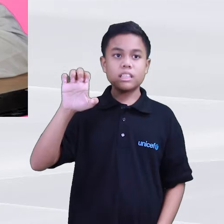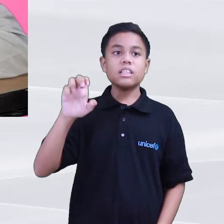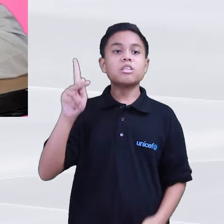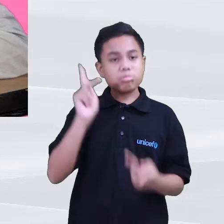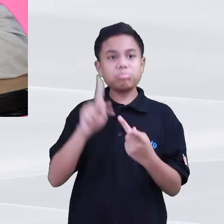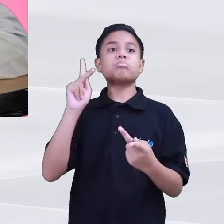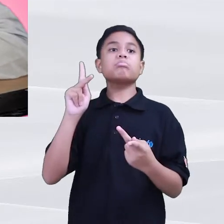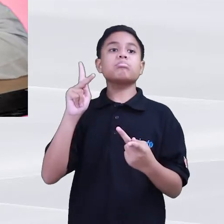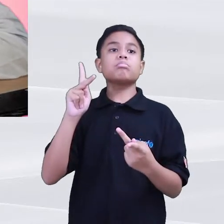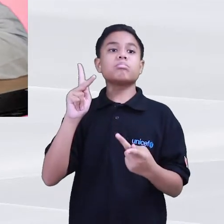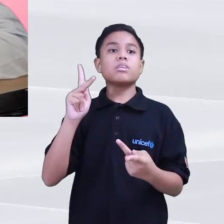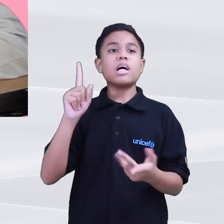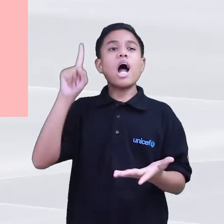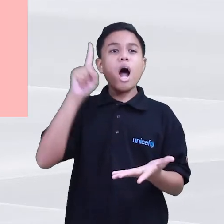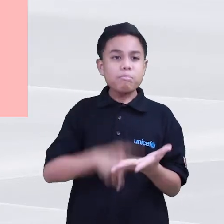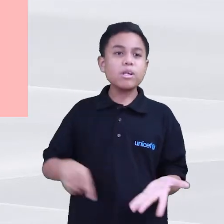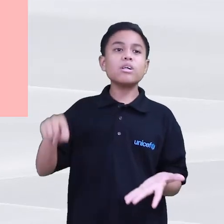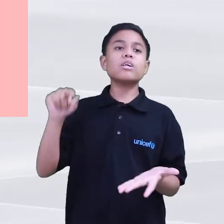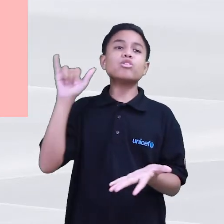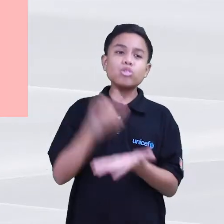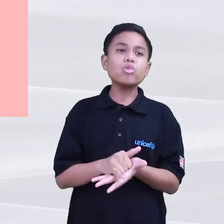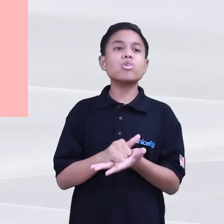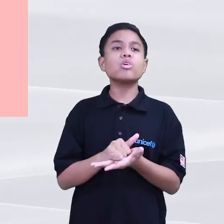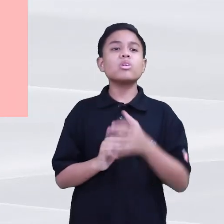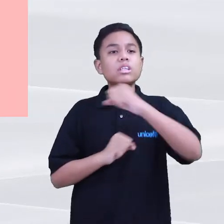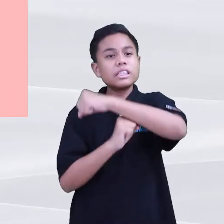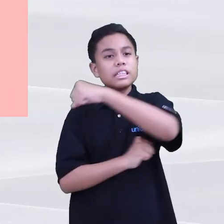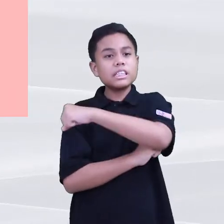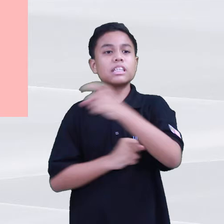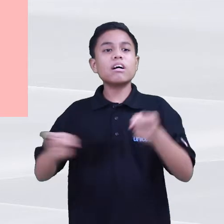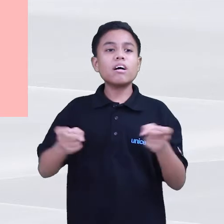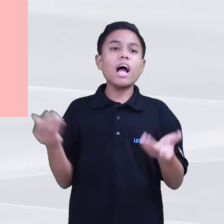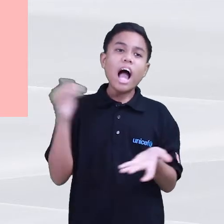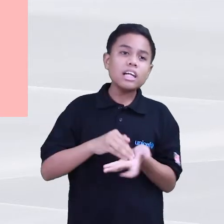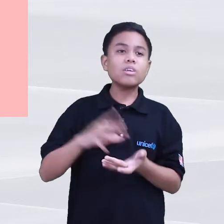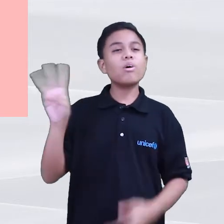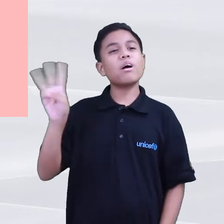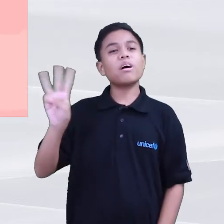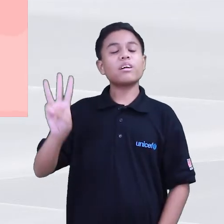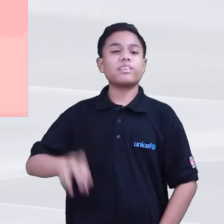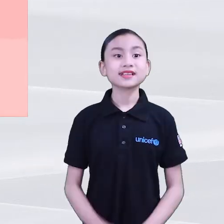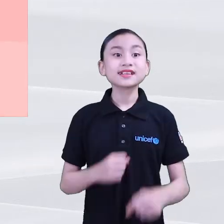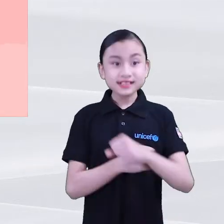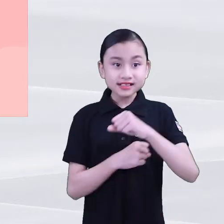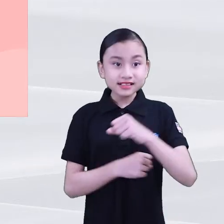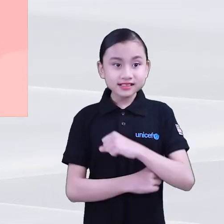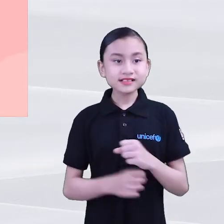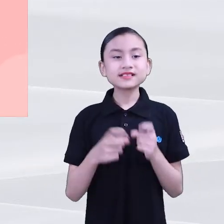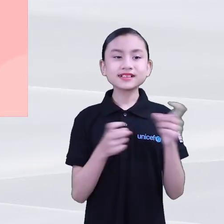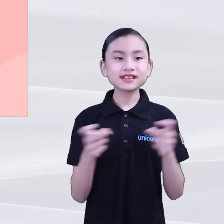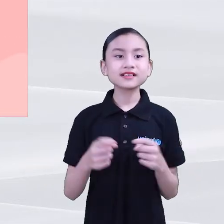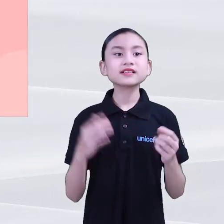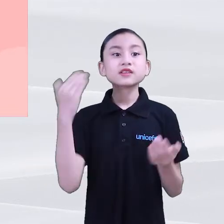paling sesuai. Alisha, saya nak uji anda. Apakah itu struktur kawalan ulangan jenis while? Struktur kawalan ulangan